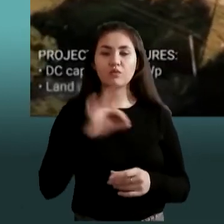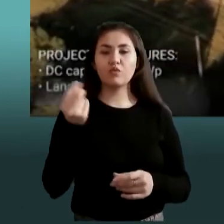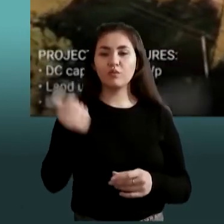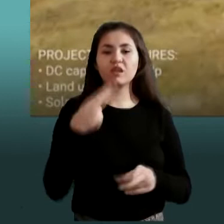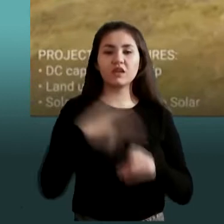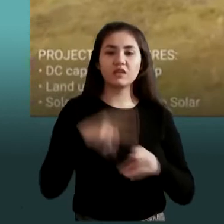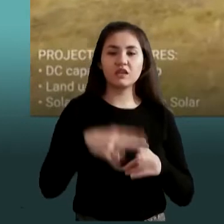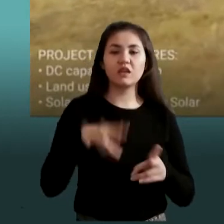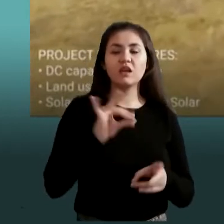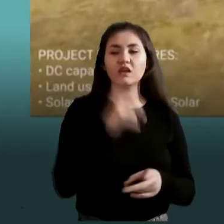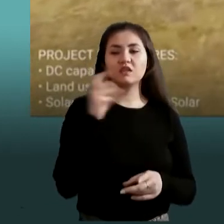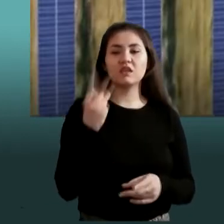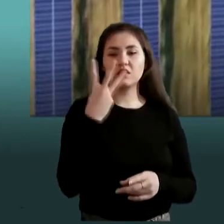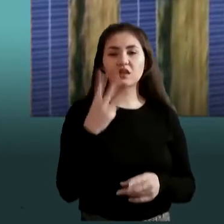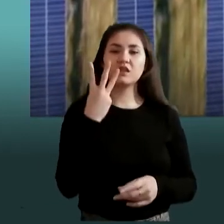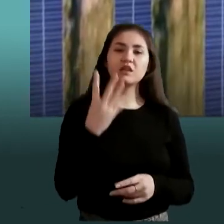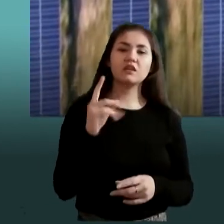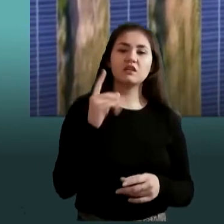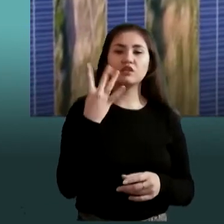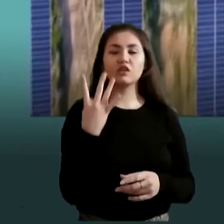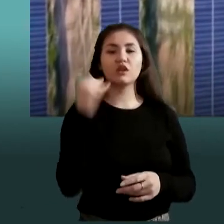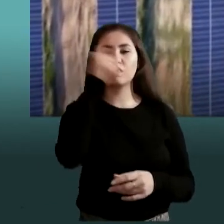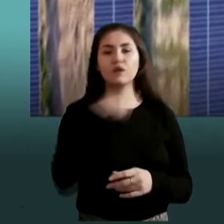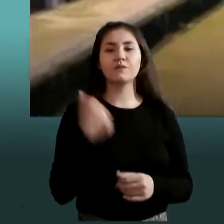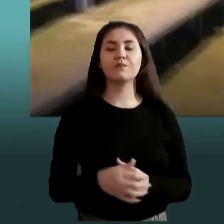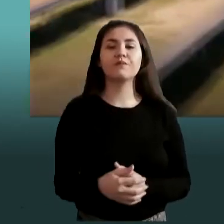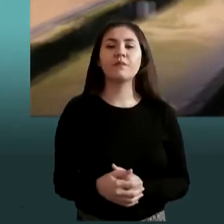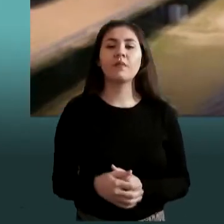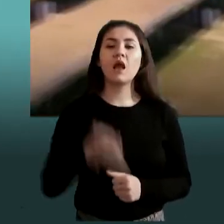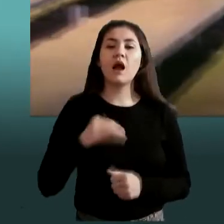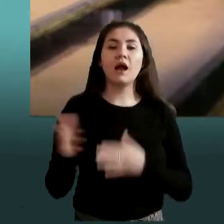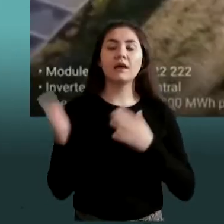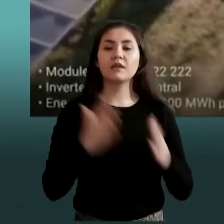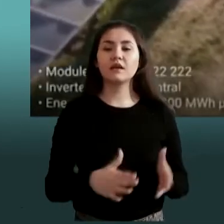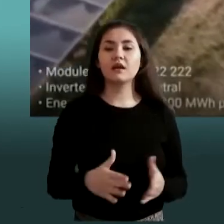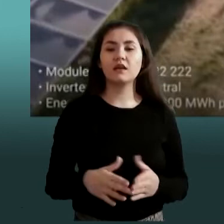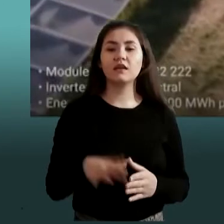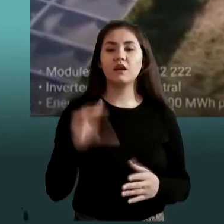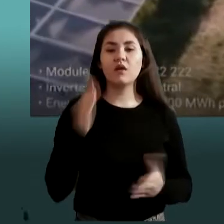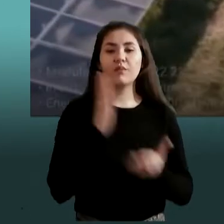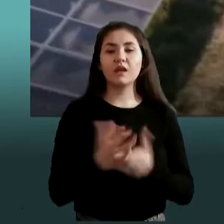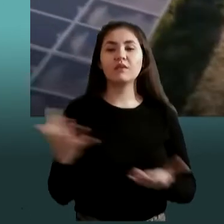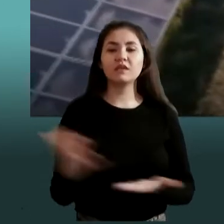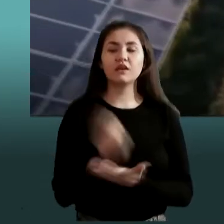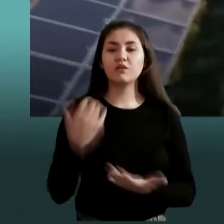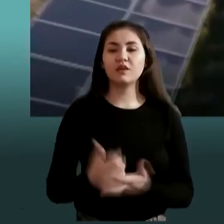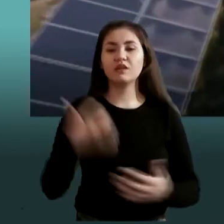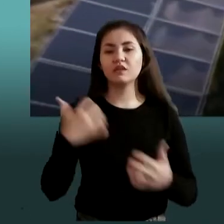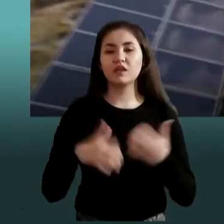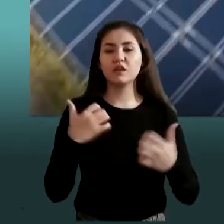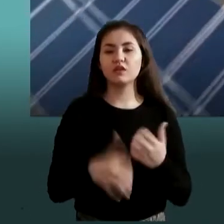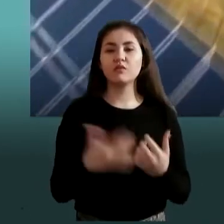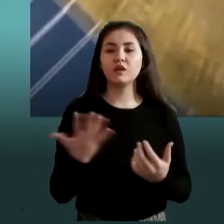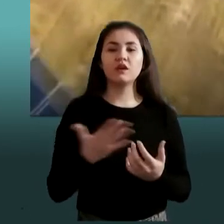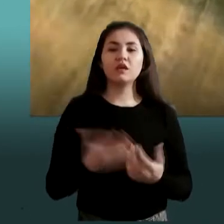за 3-3,5-4 роки. А далі йде прямий заробіток, в середньому це десь там,